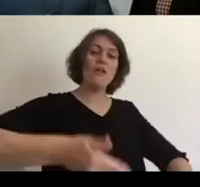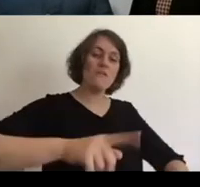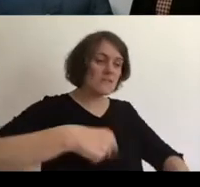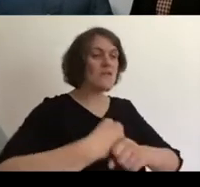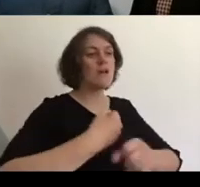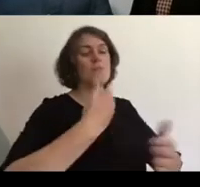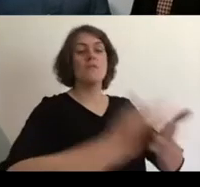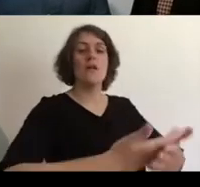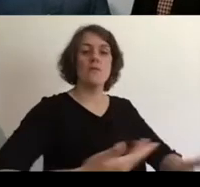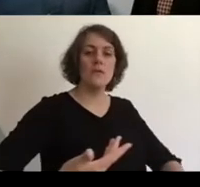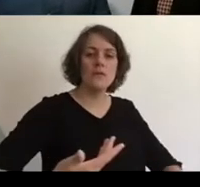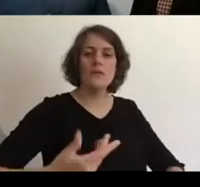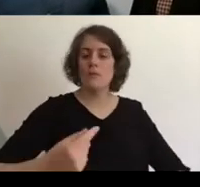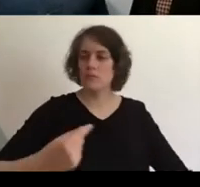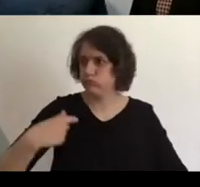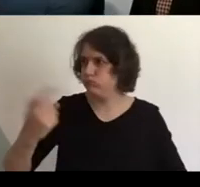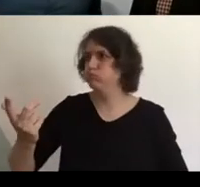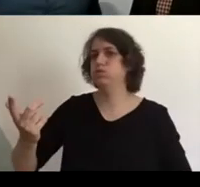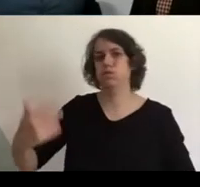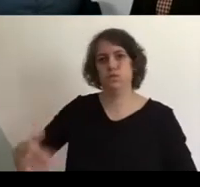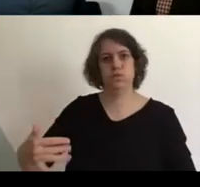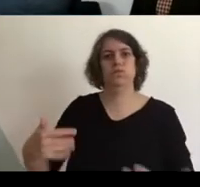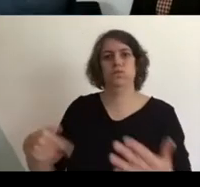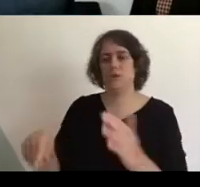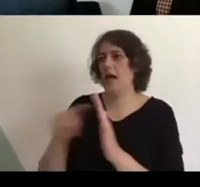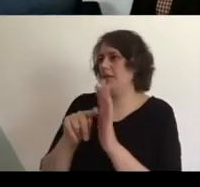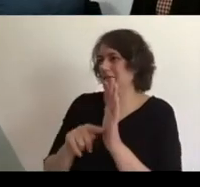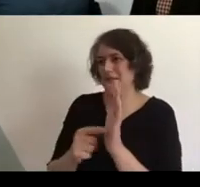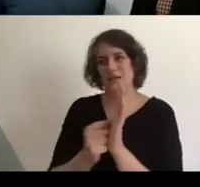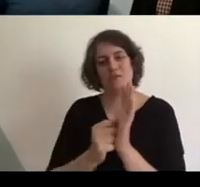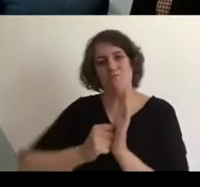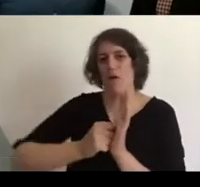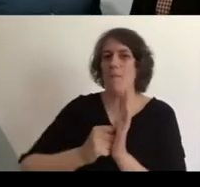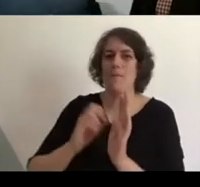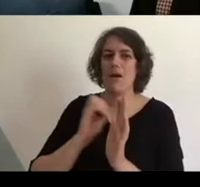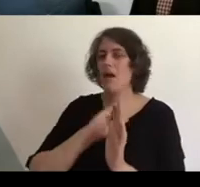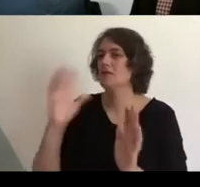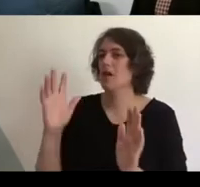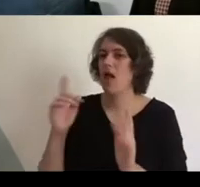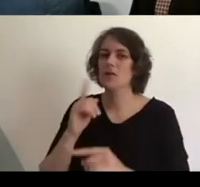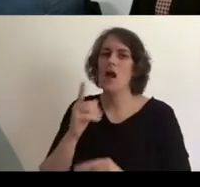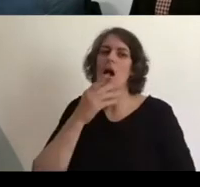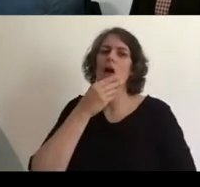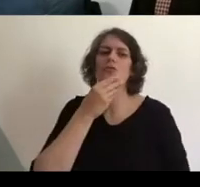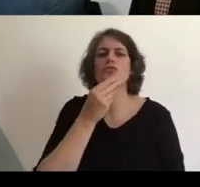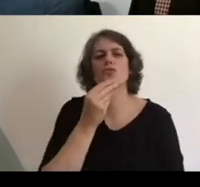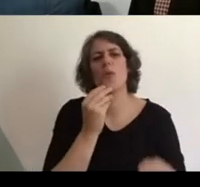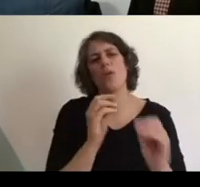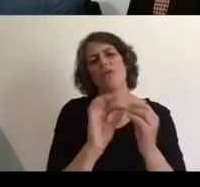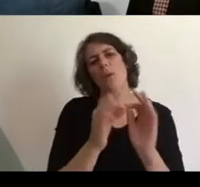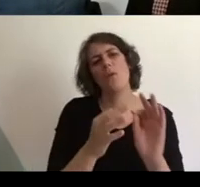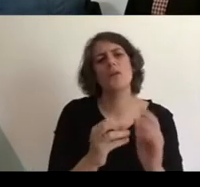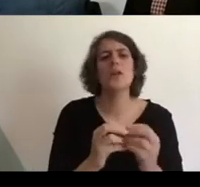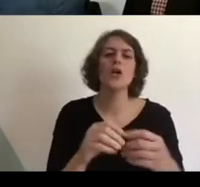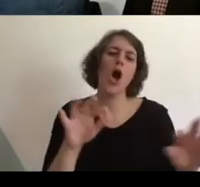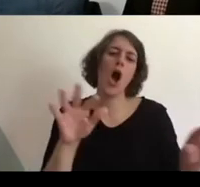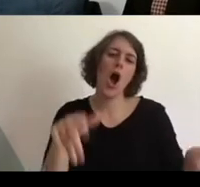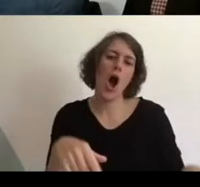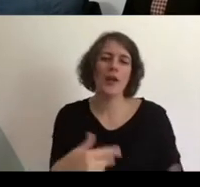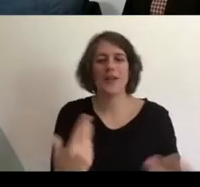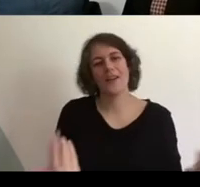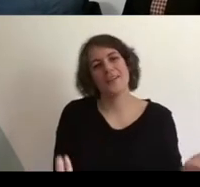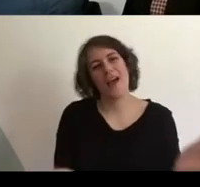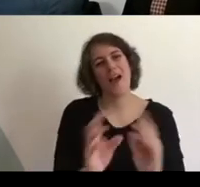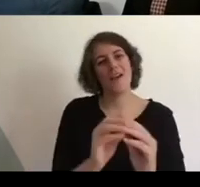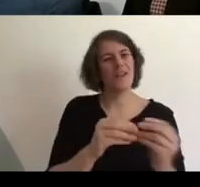dieser diskriminierenden Form äußert, weil immer wenn sie das ein bisschen schön packen und dann sagen, naja, die Qualifikationen